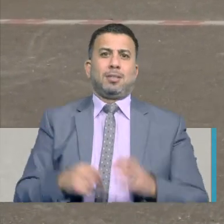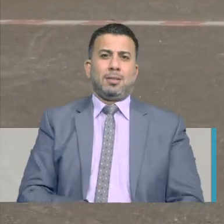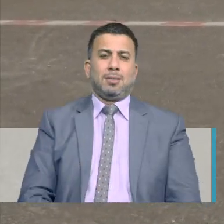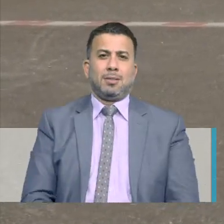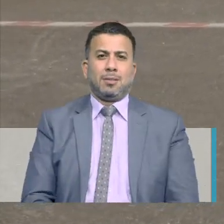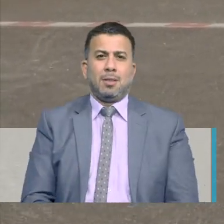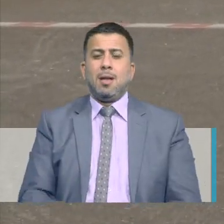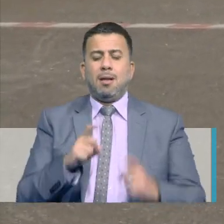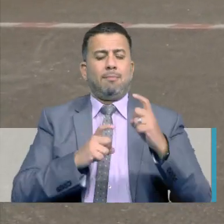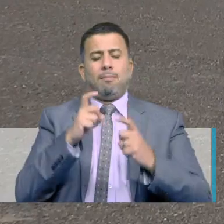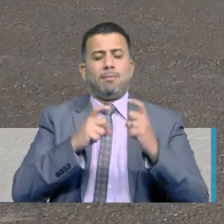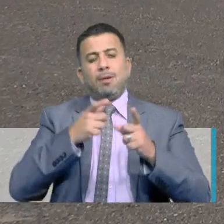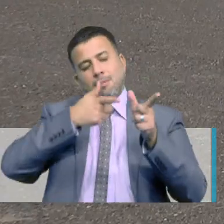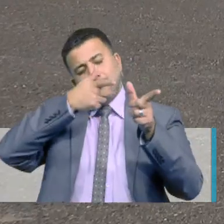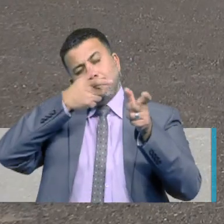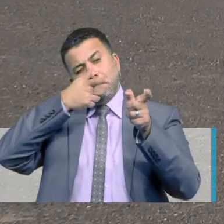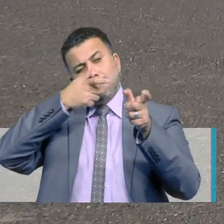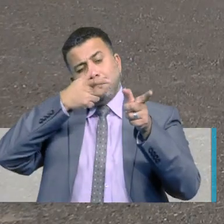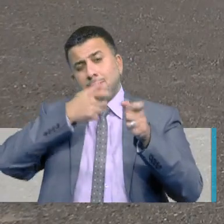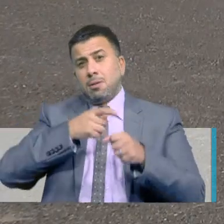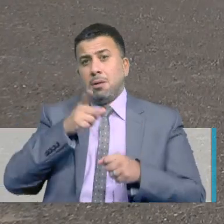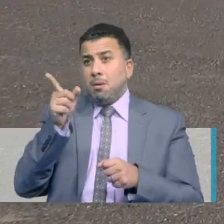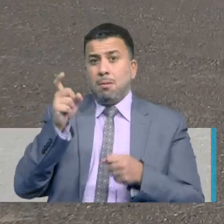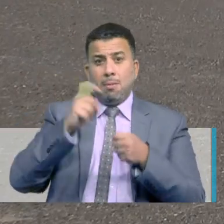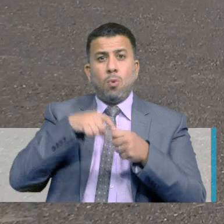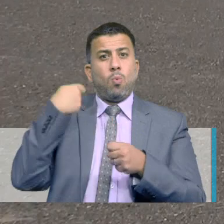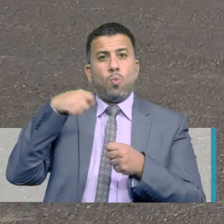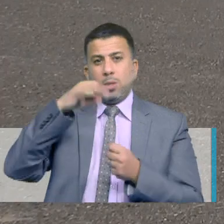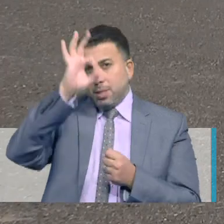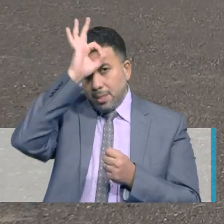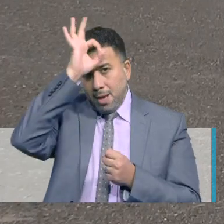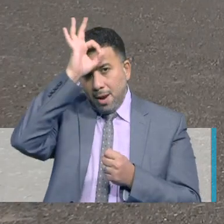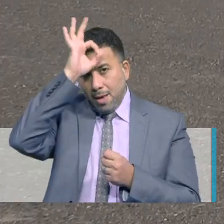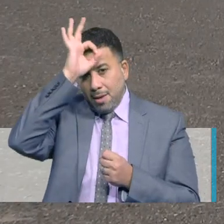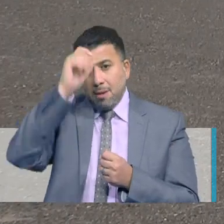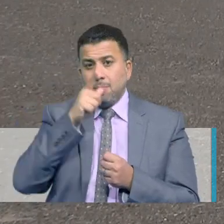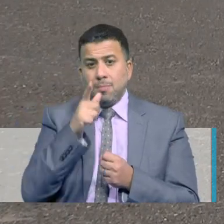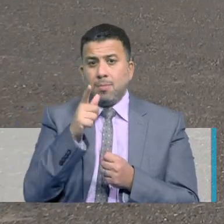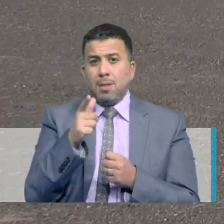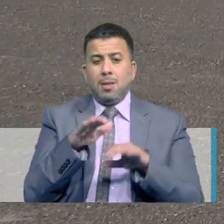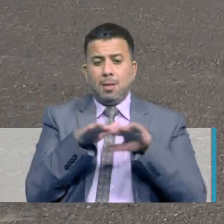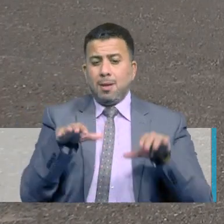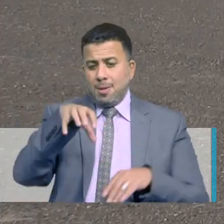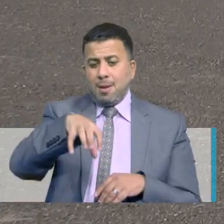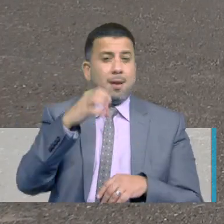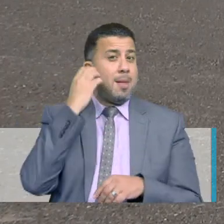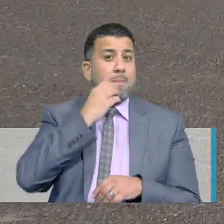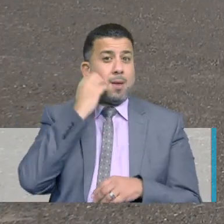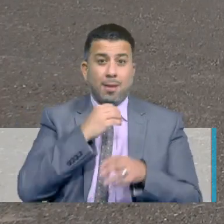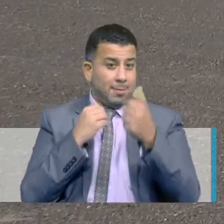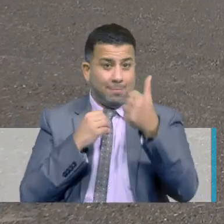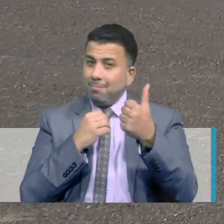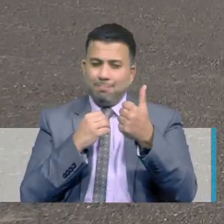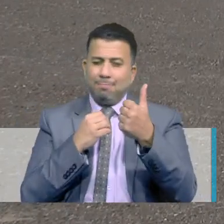اذا تاتي منافسات الروايه لابراز مهارات منتسبي وزاره الداخليه ليس على مستوى دوله الامارات فقط